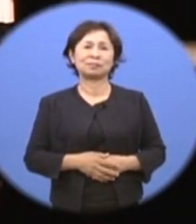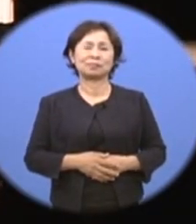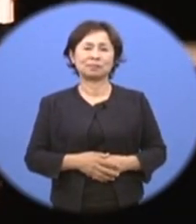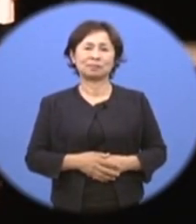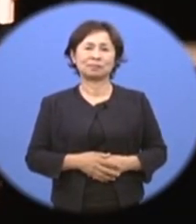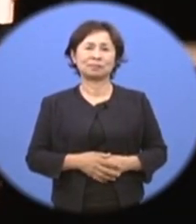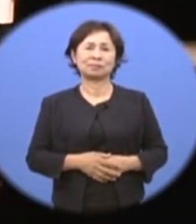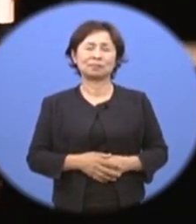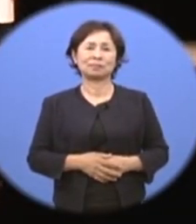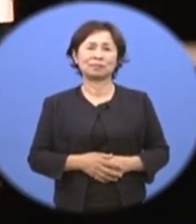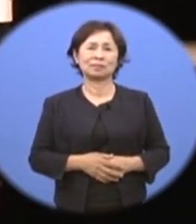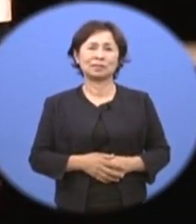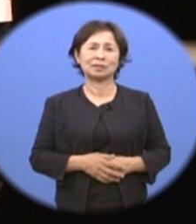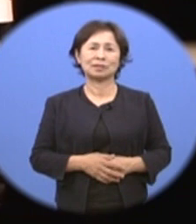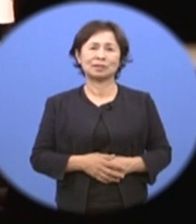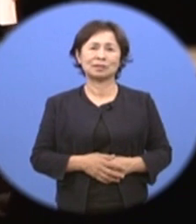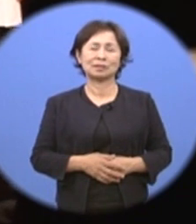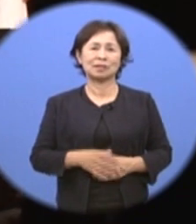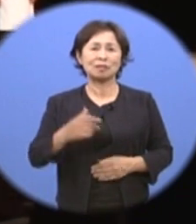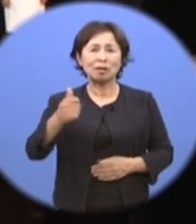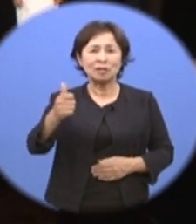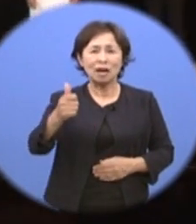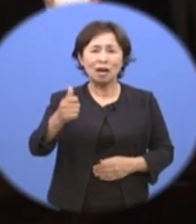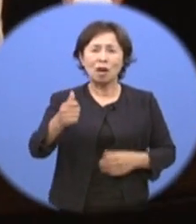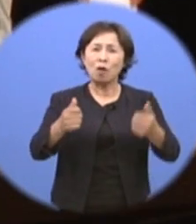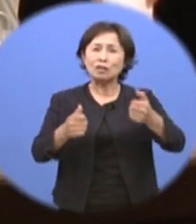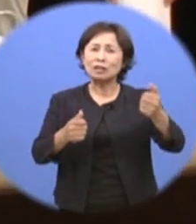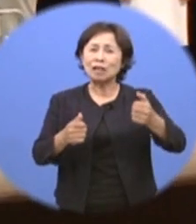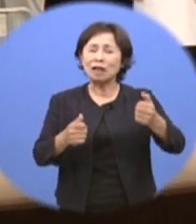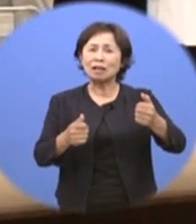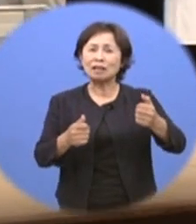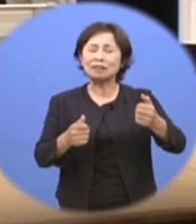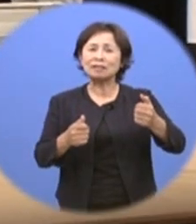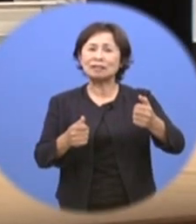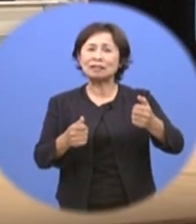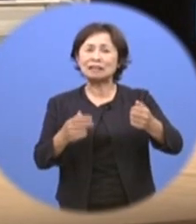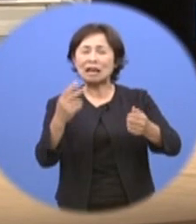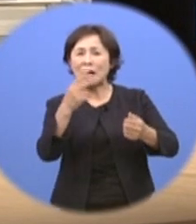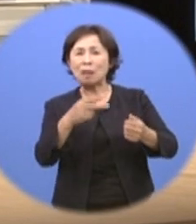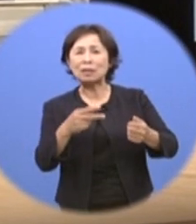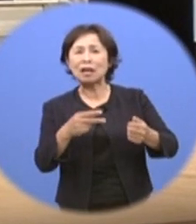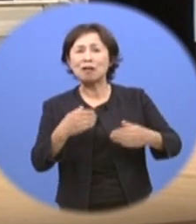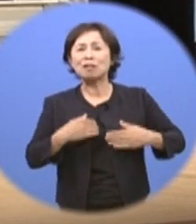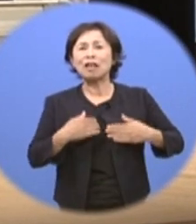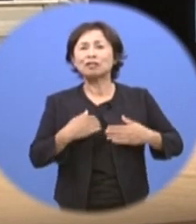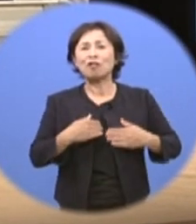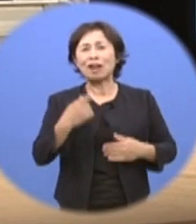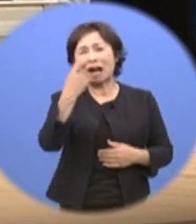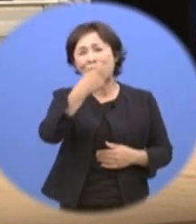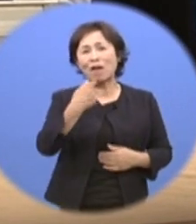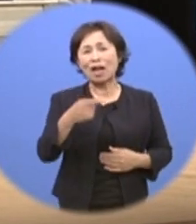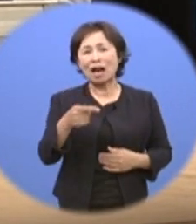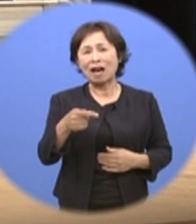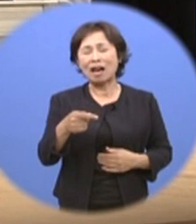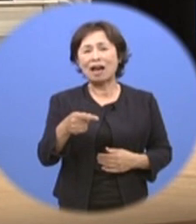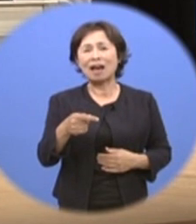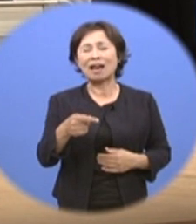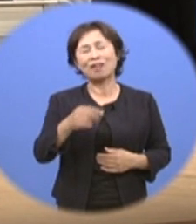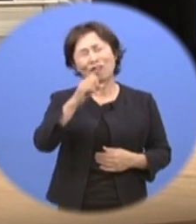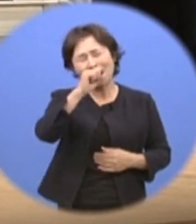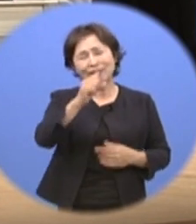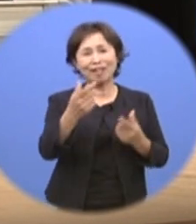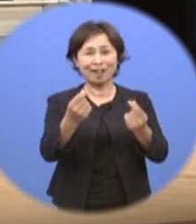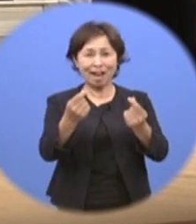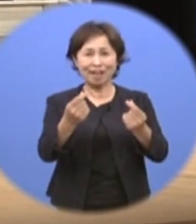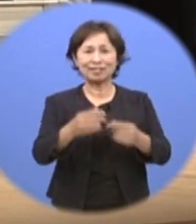なあ、母ちゃん、おじいちゃんの顔見たってよ。プレッシャーな顔してるやんか。これでよかったん